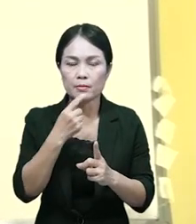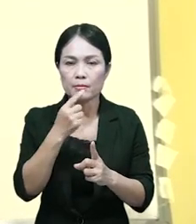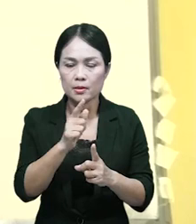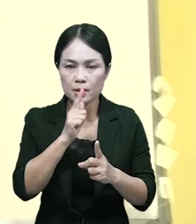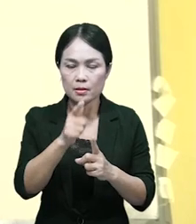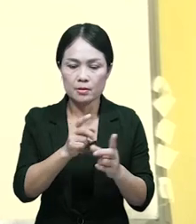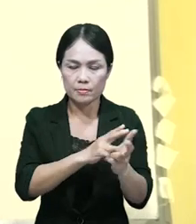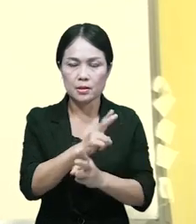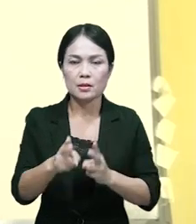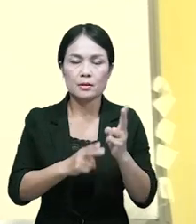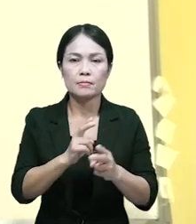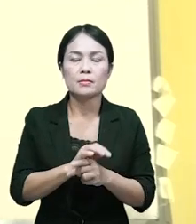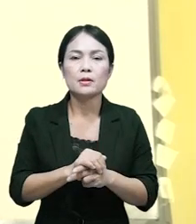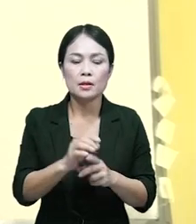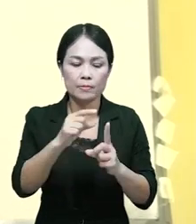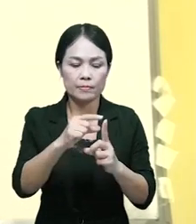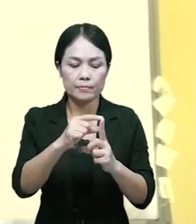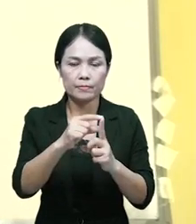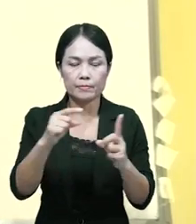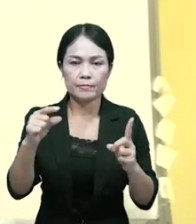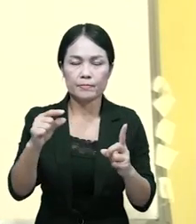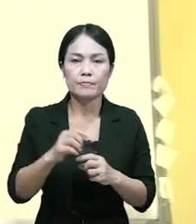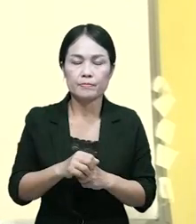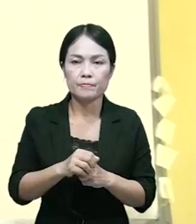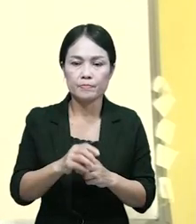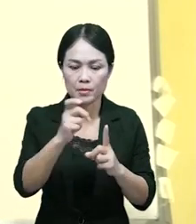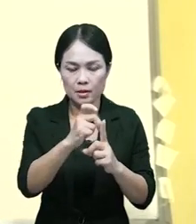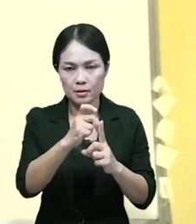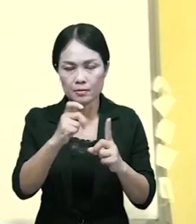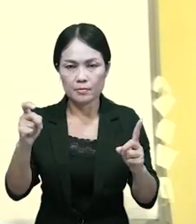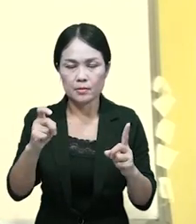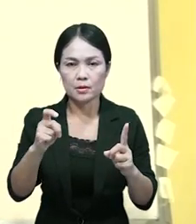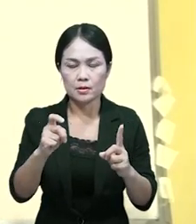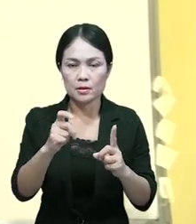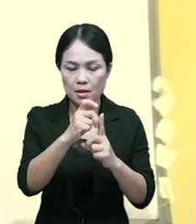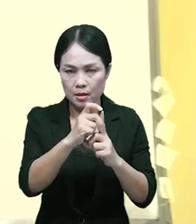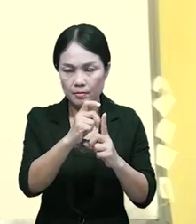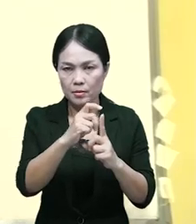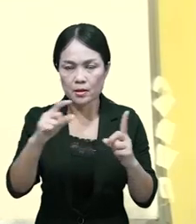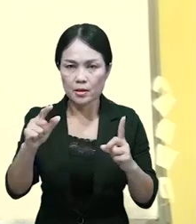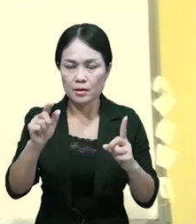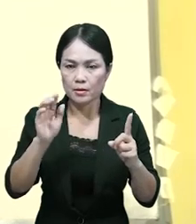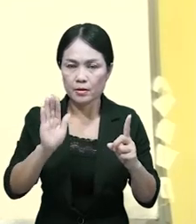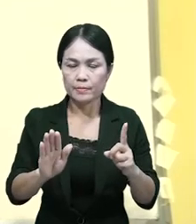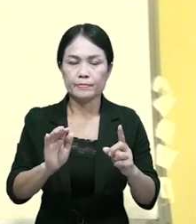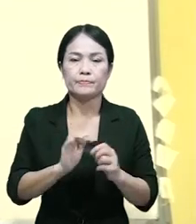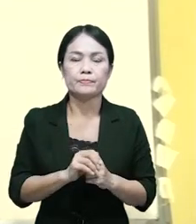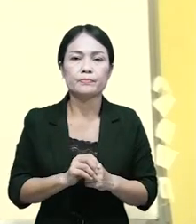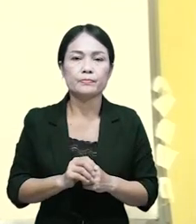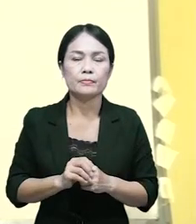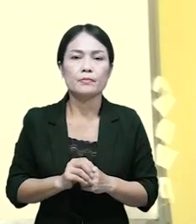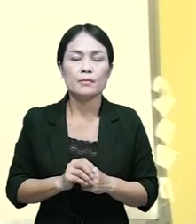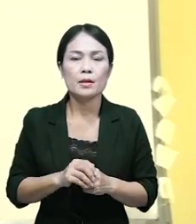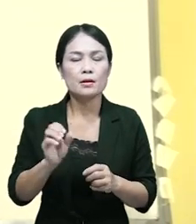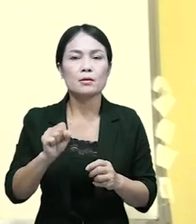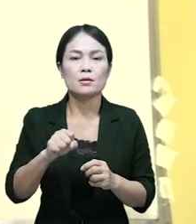ណៈឲ្យកិរិយាគុណនាមនិងគុណកិរិយាខ្លួនឯងចាអ